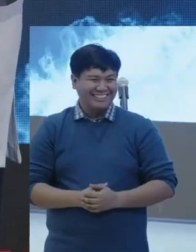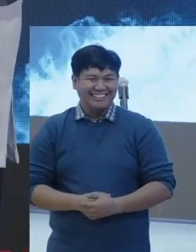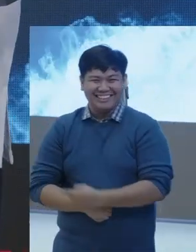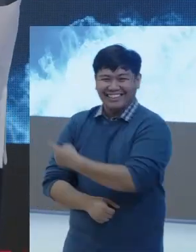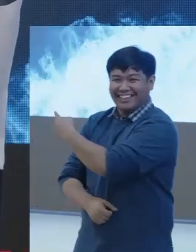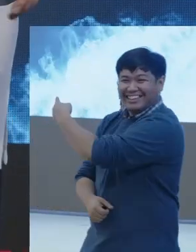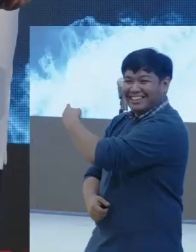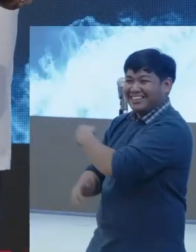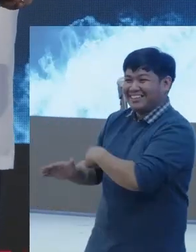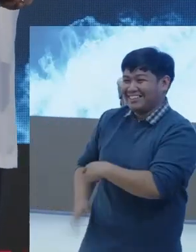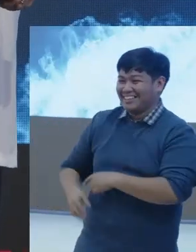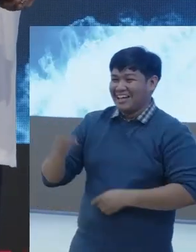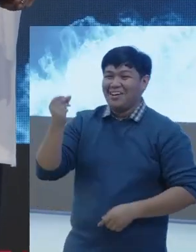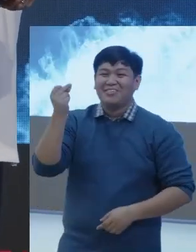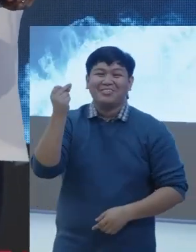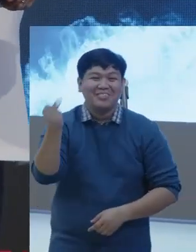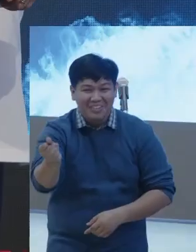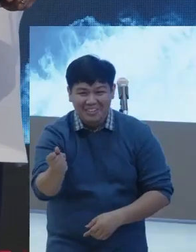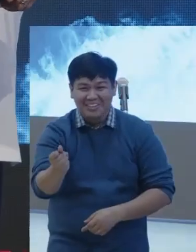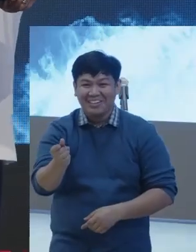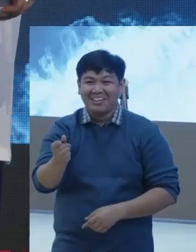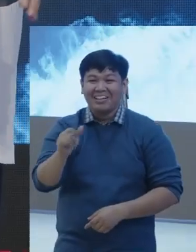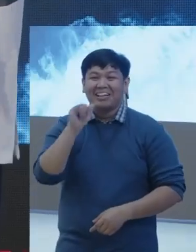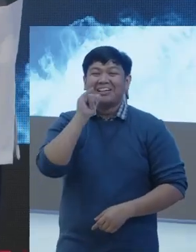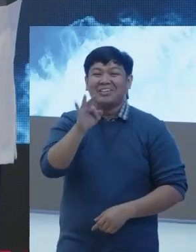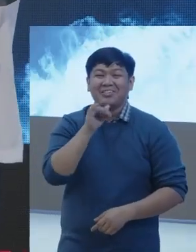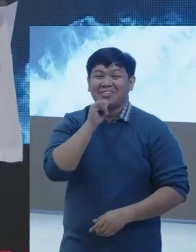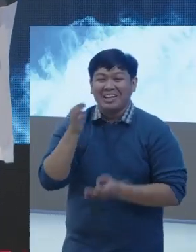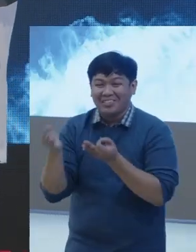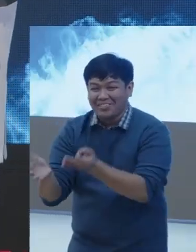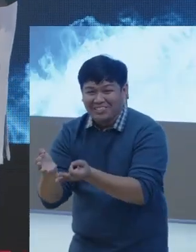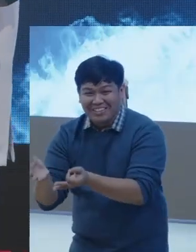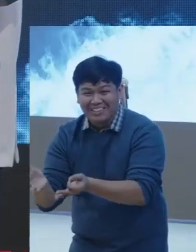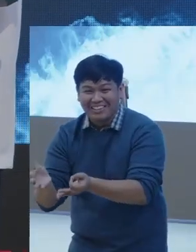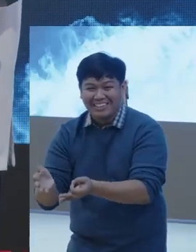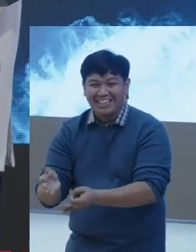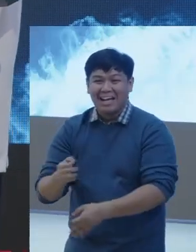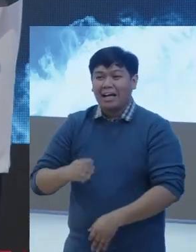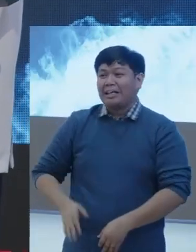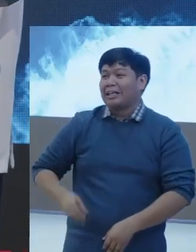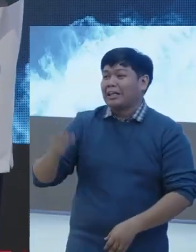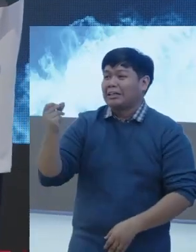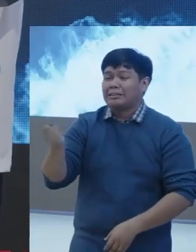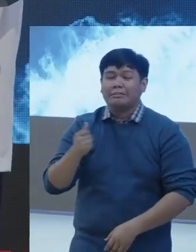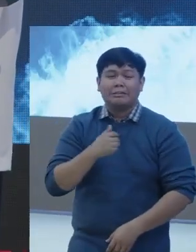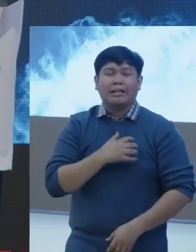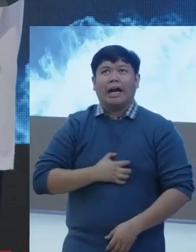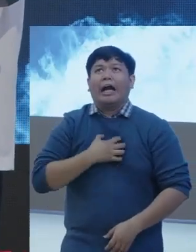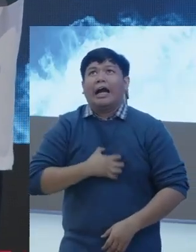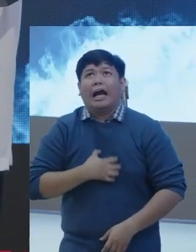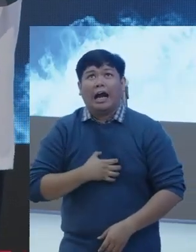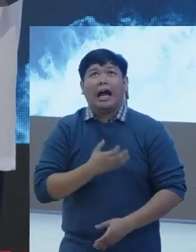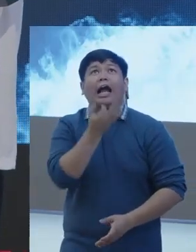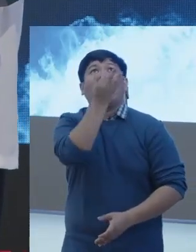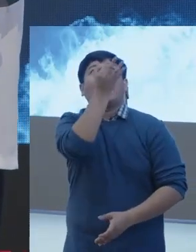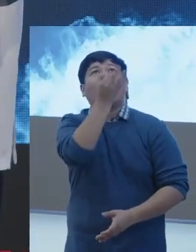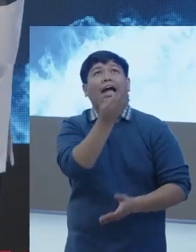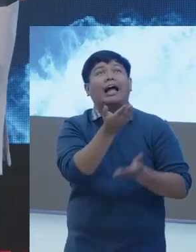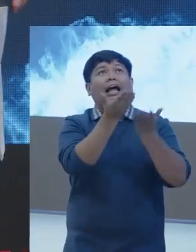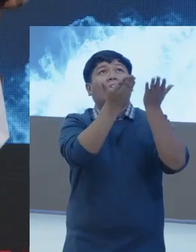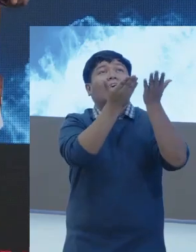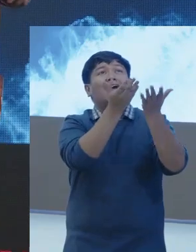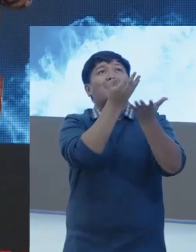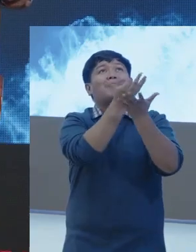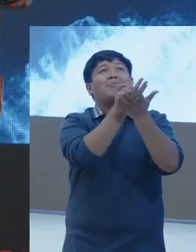bahay. Pag hindi mo pinakain yun, masama ang mood. No? Pero dito, pati